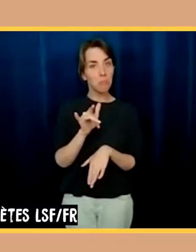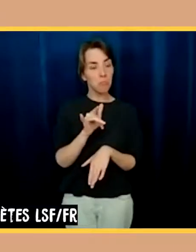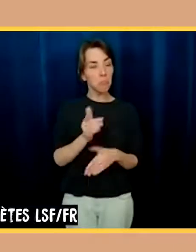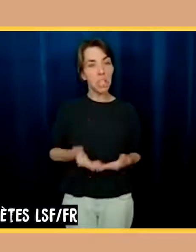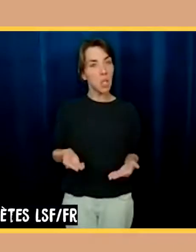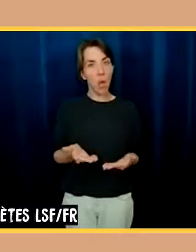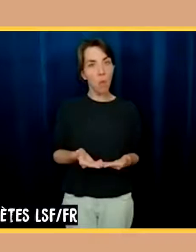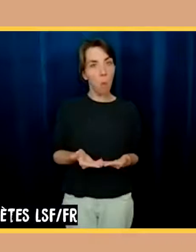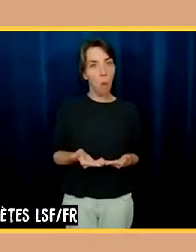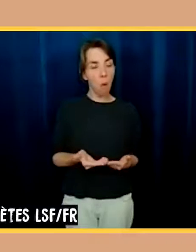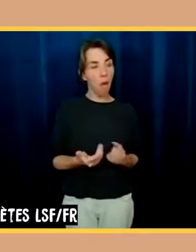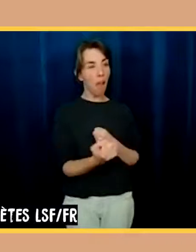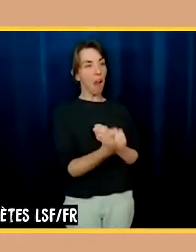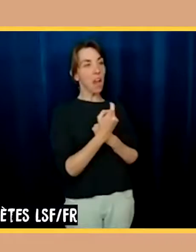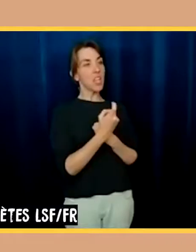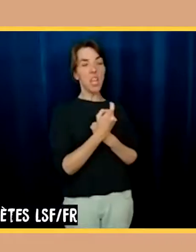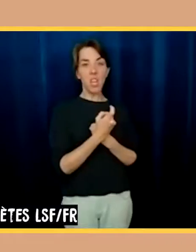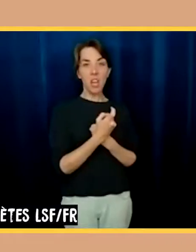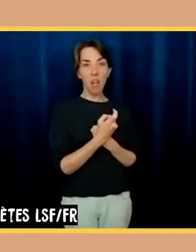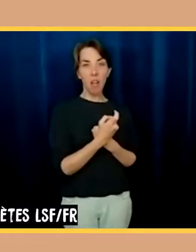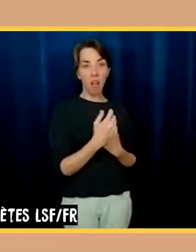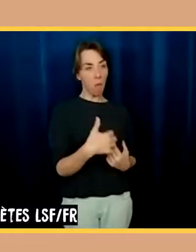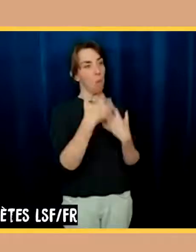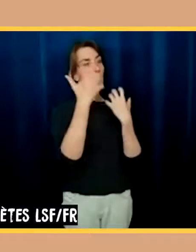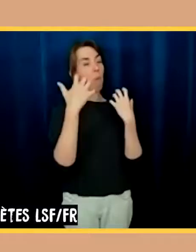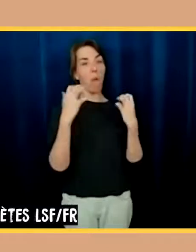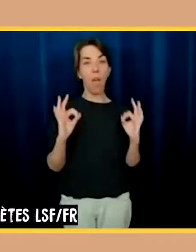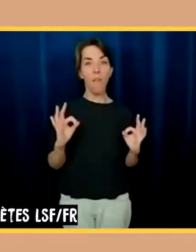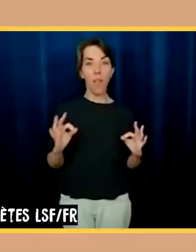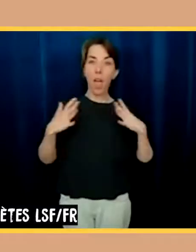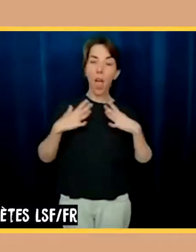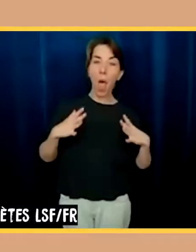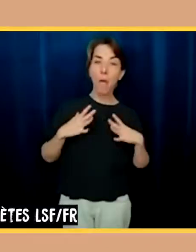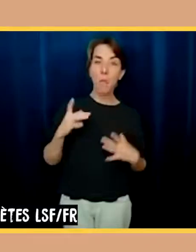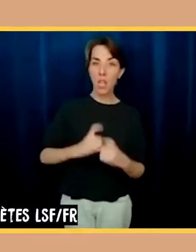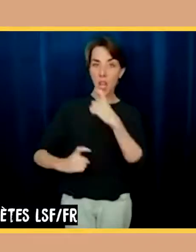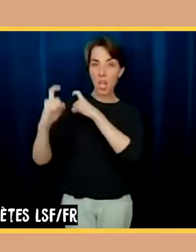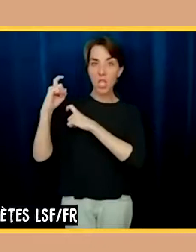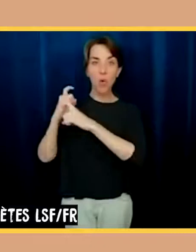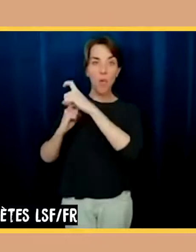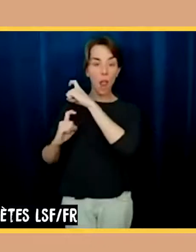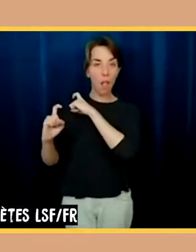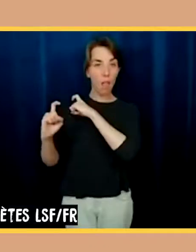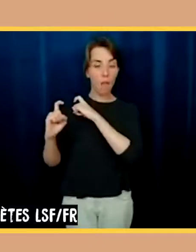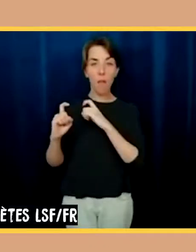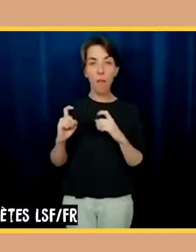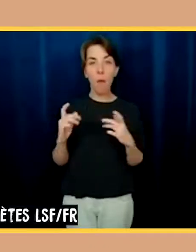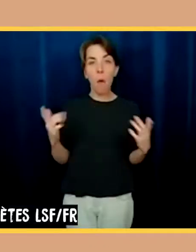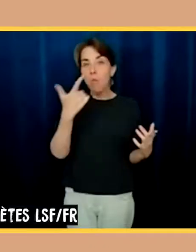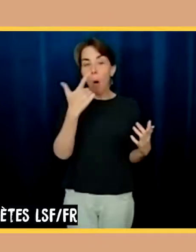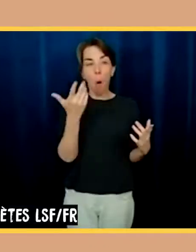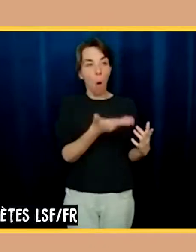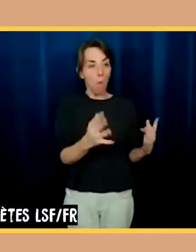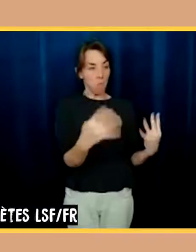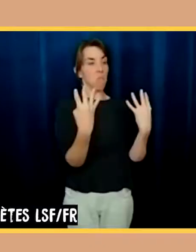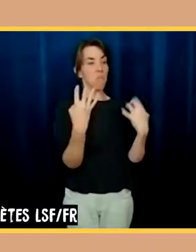des critiques quant à nos tenues traditionnelles, qui n'étaient pas suffisamment